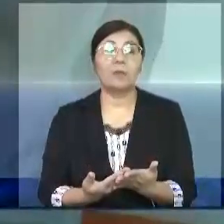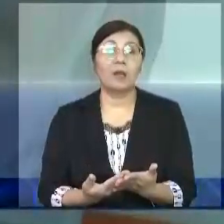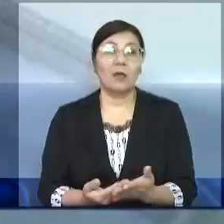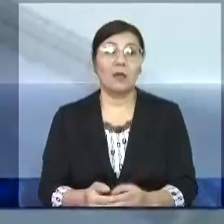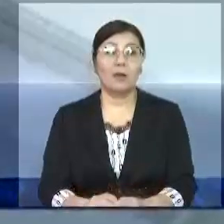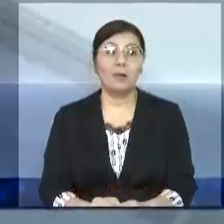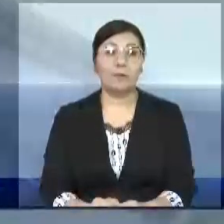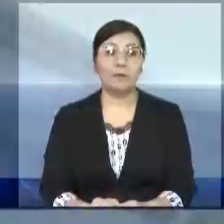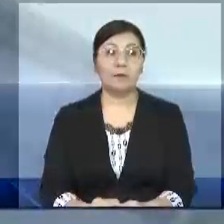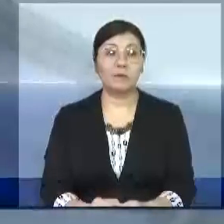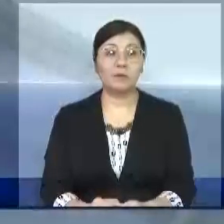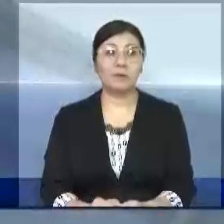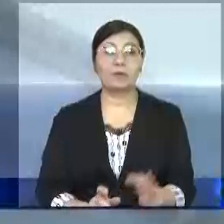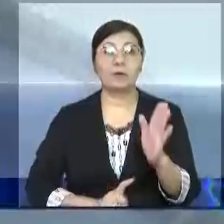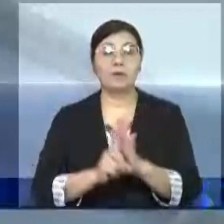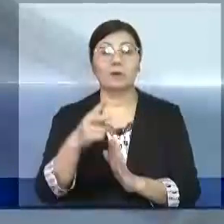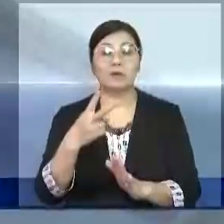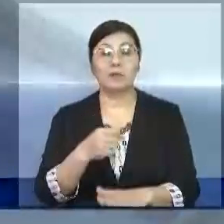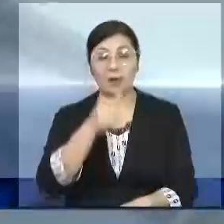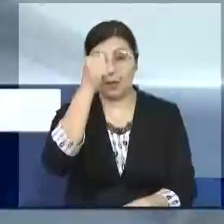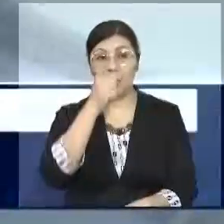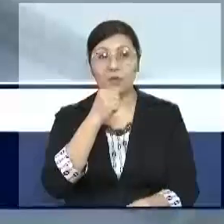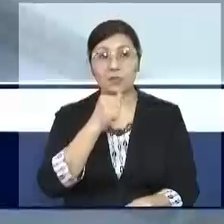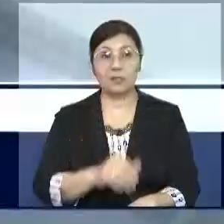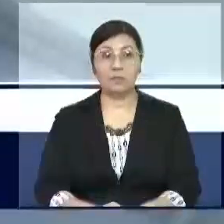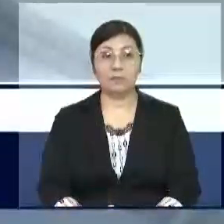жизни. Начинается в 2 месяца.